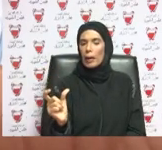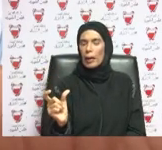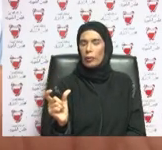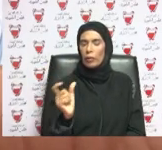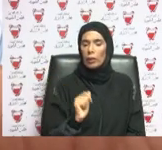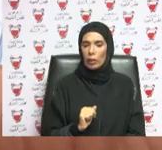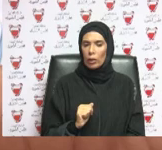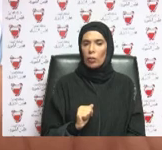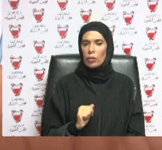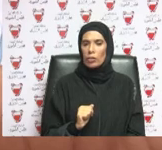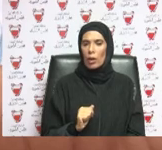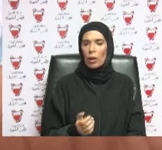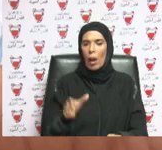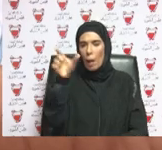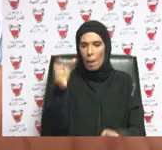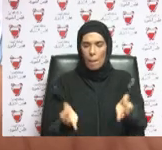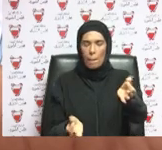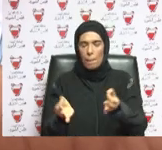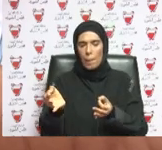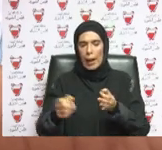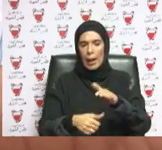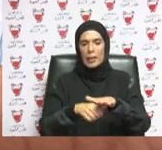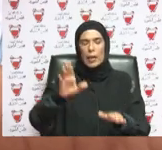آل خليفة مستشار رئيس الوزراء،